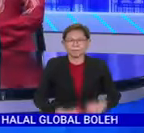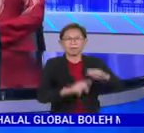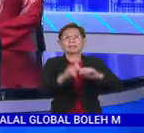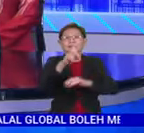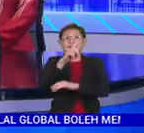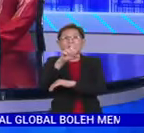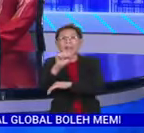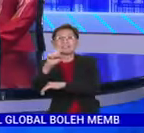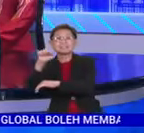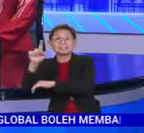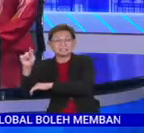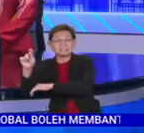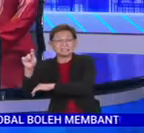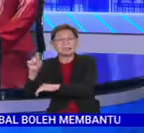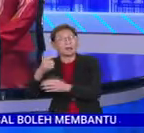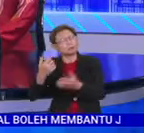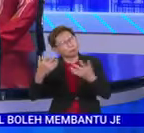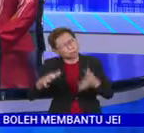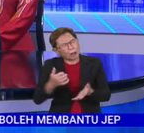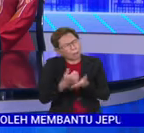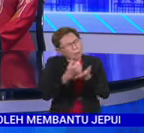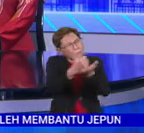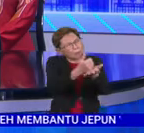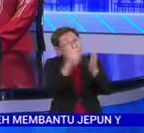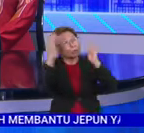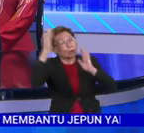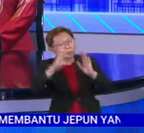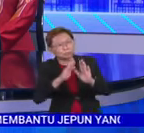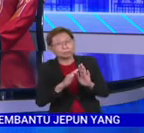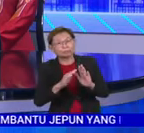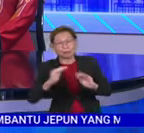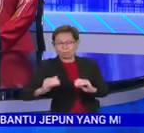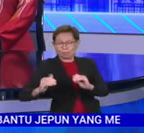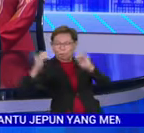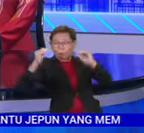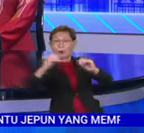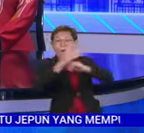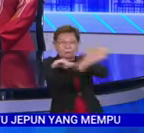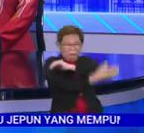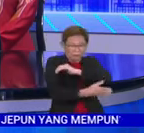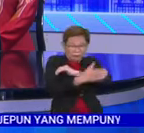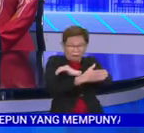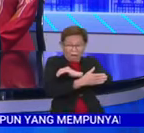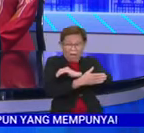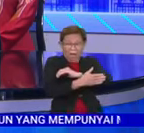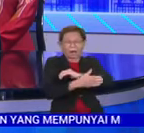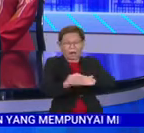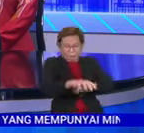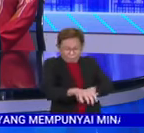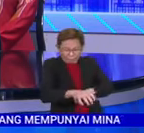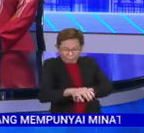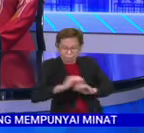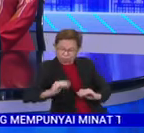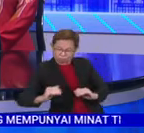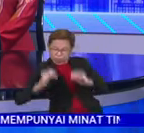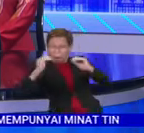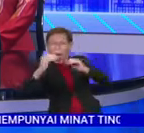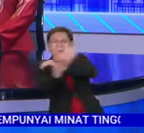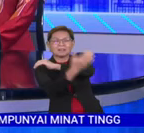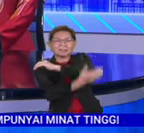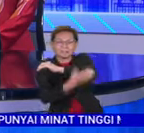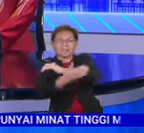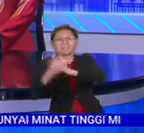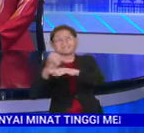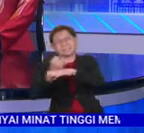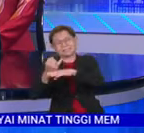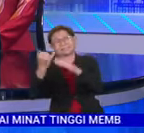Dasar Pandang Ketimur telah membantu Malaysia melakukan anjakan paradigma daripada sebuah negara berasaskan pertanian kepada negara